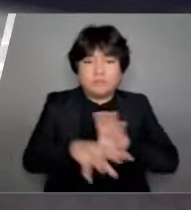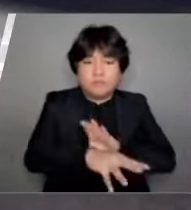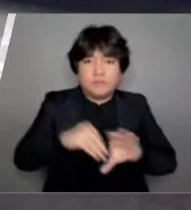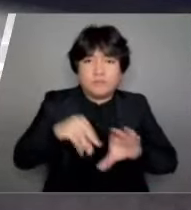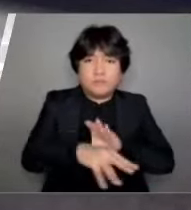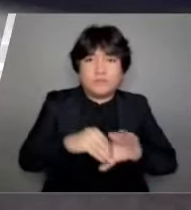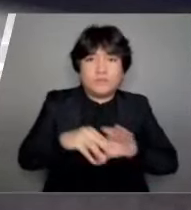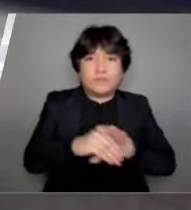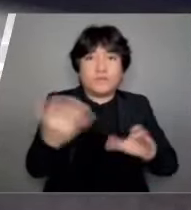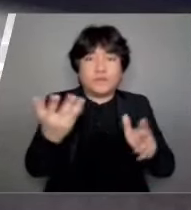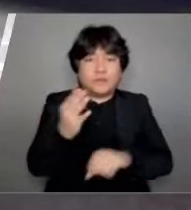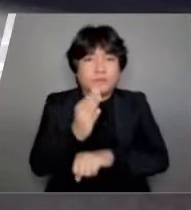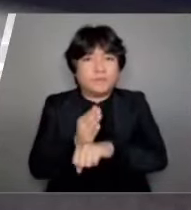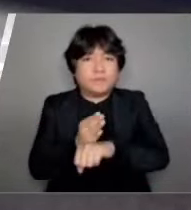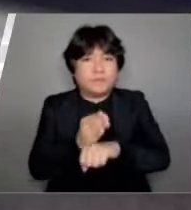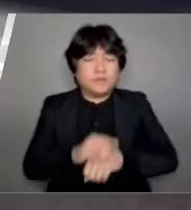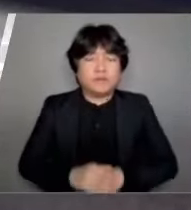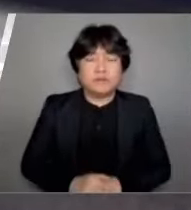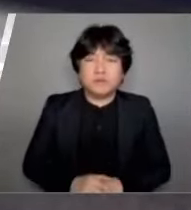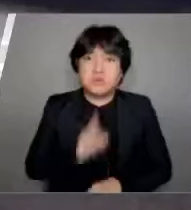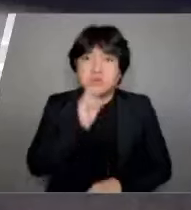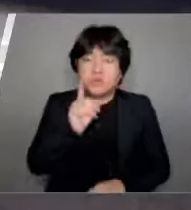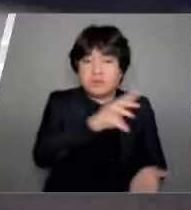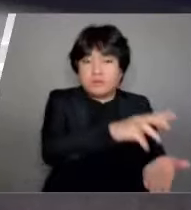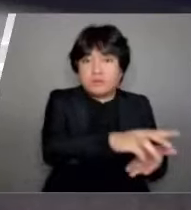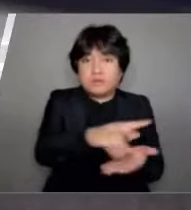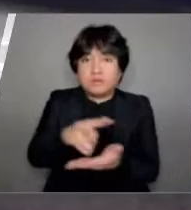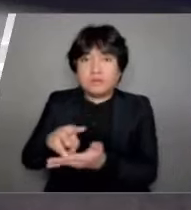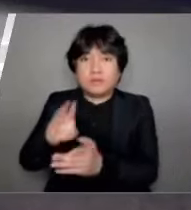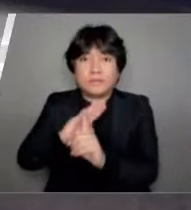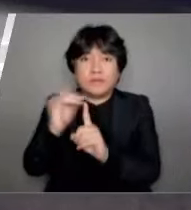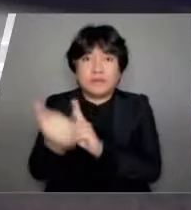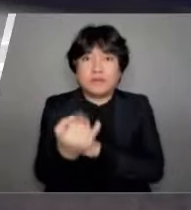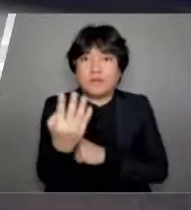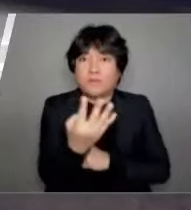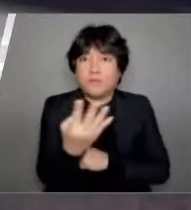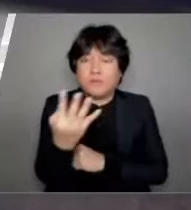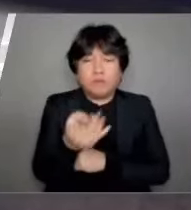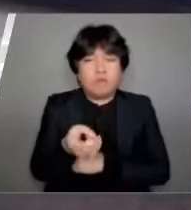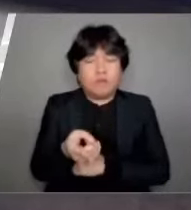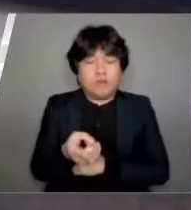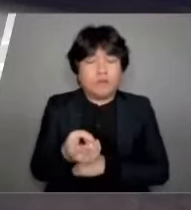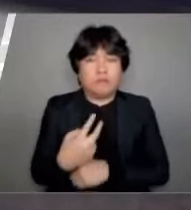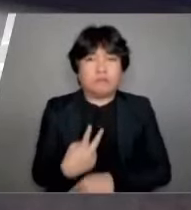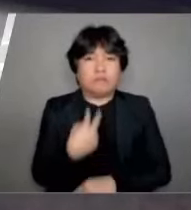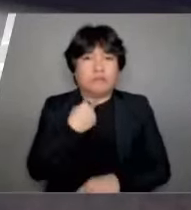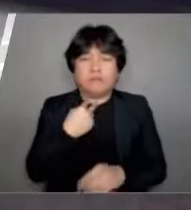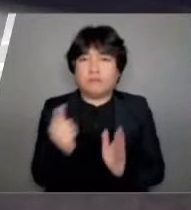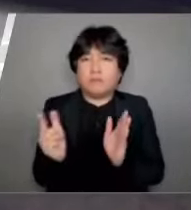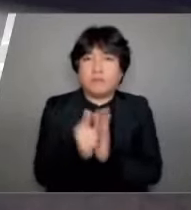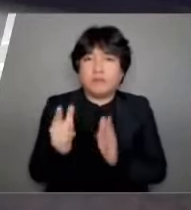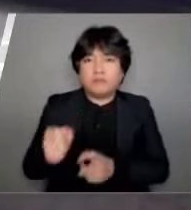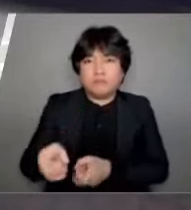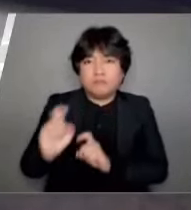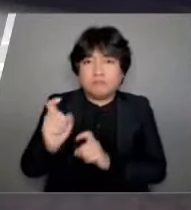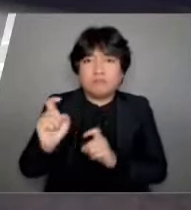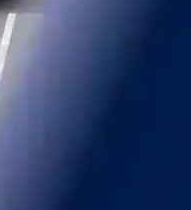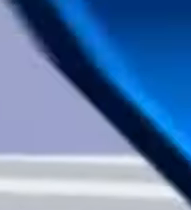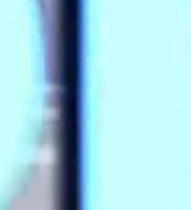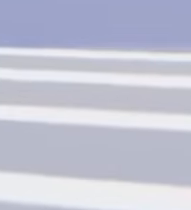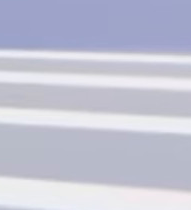DNR, 4 na barangay sa Limay, Bataan ang hindi naligtas pangisdaan at paliguan ang dagat. Saksi si June